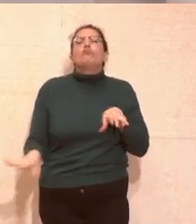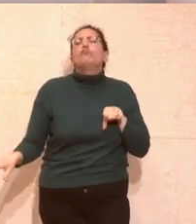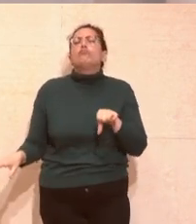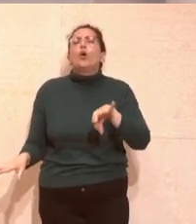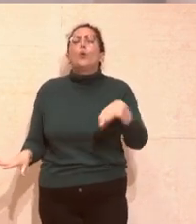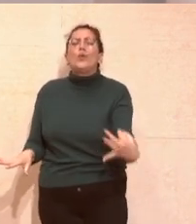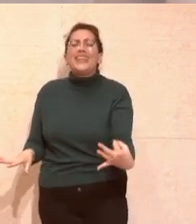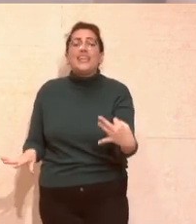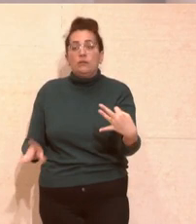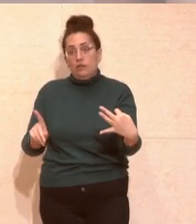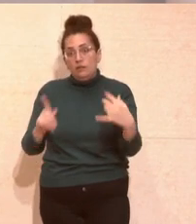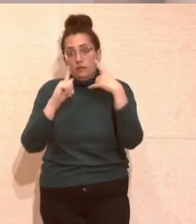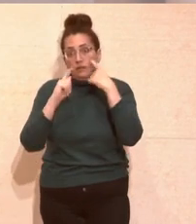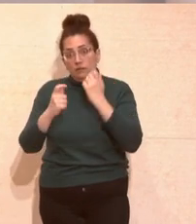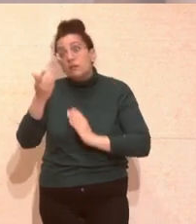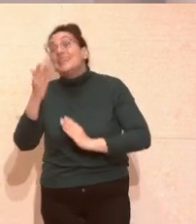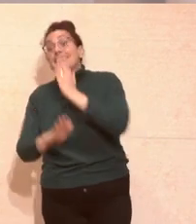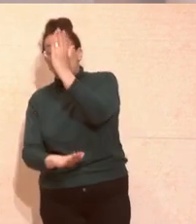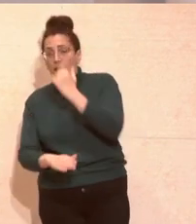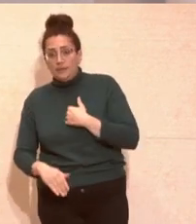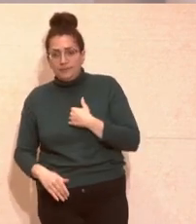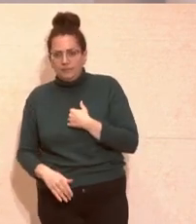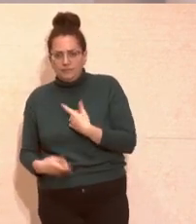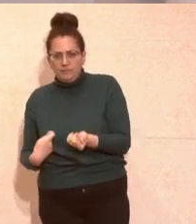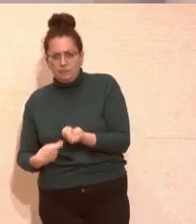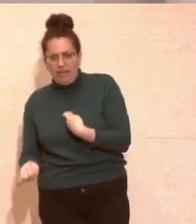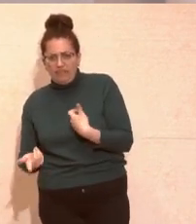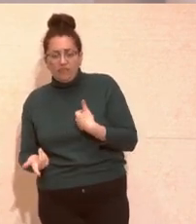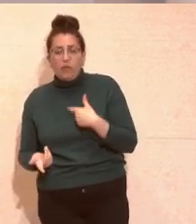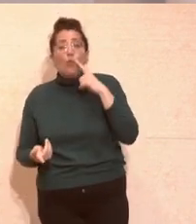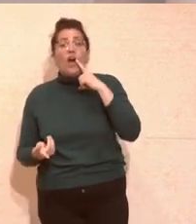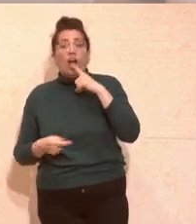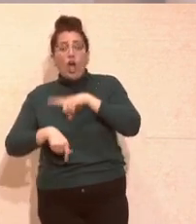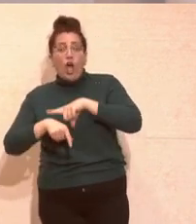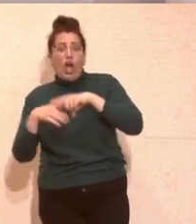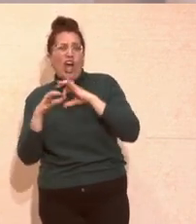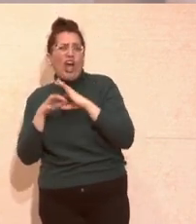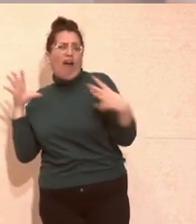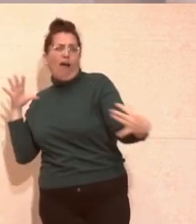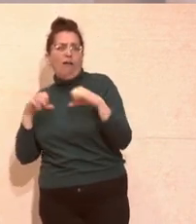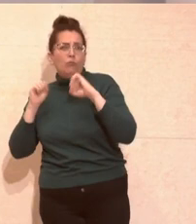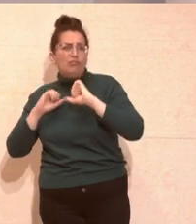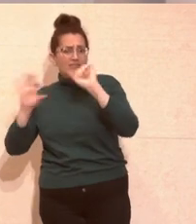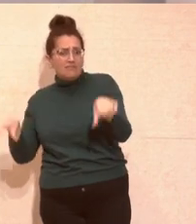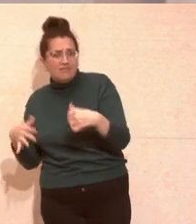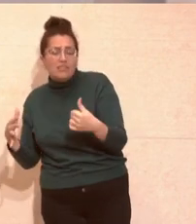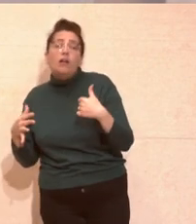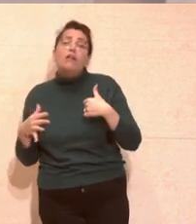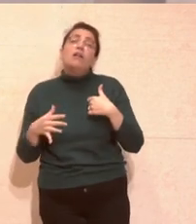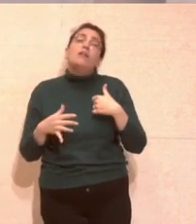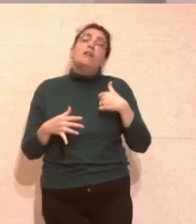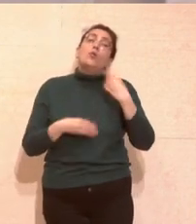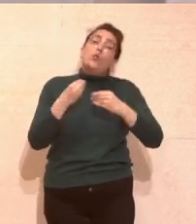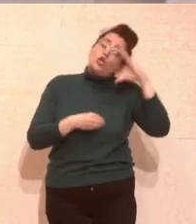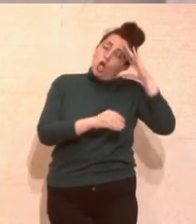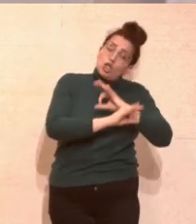est excessive et qu'elle est liée à un fort décalage de ce type, est tout aussi délétère que la privation de sommeil. Donc c'est